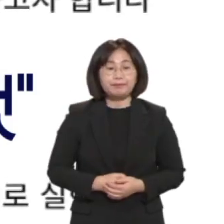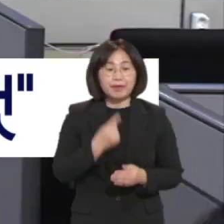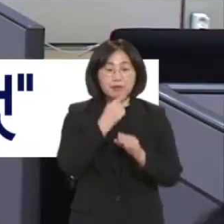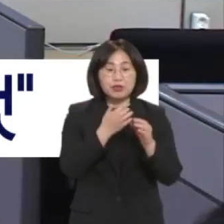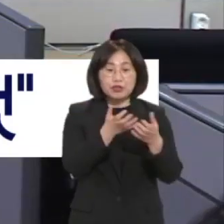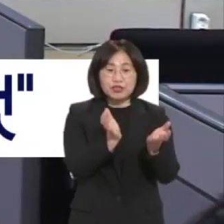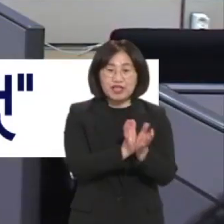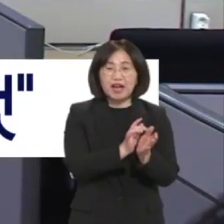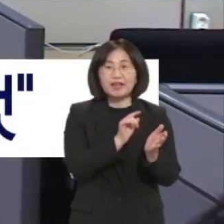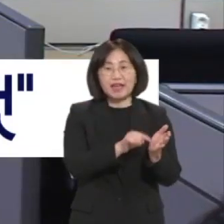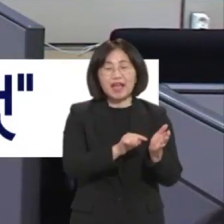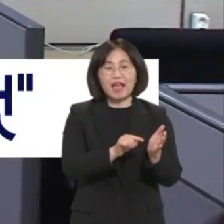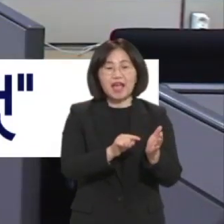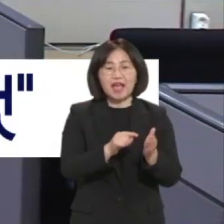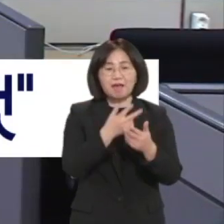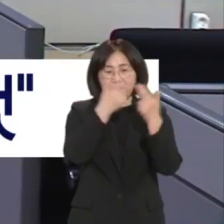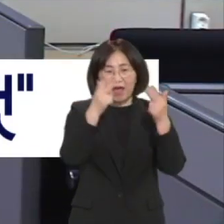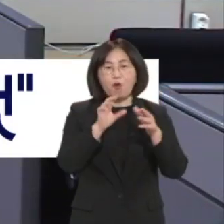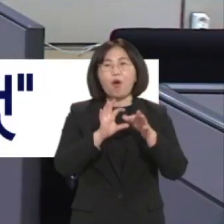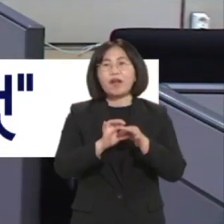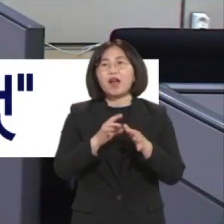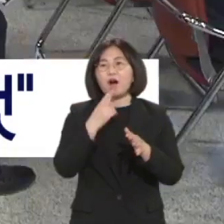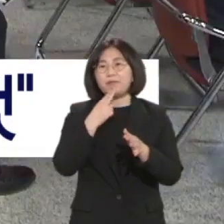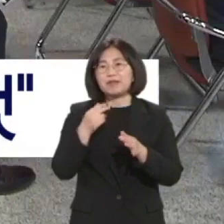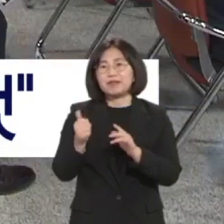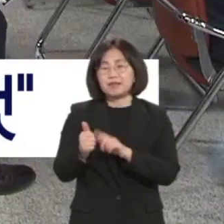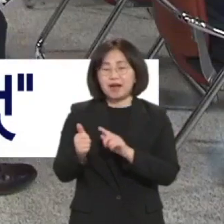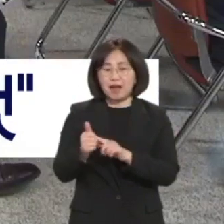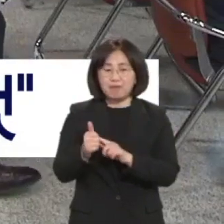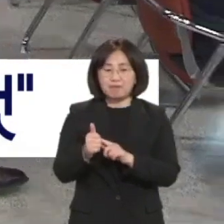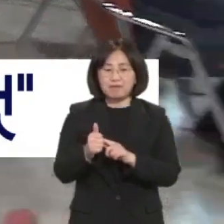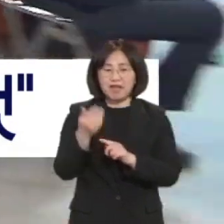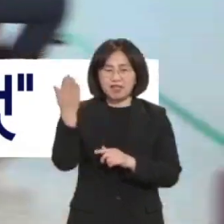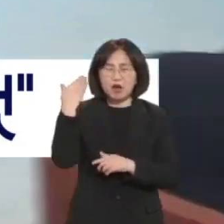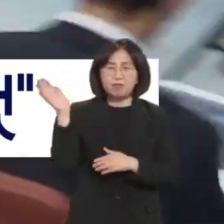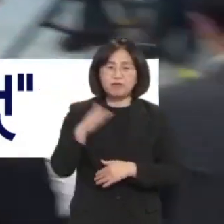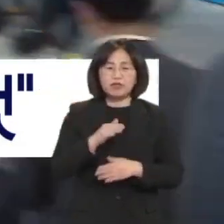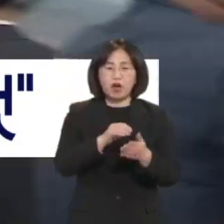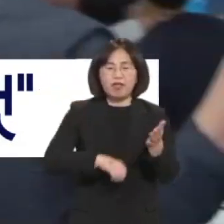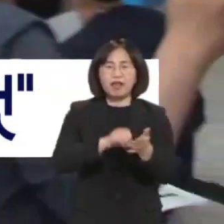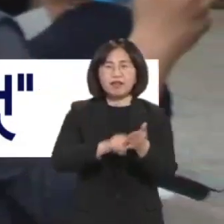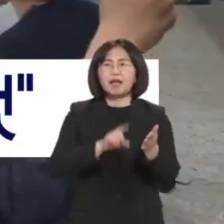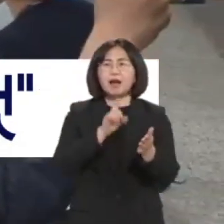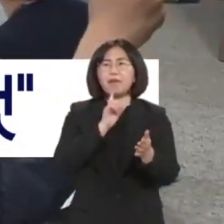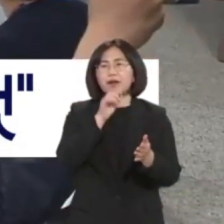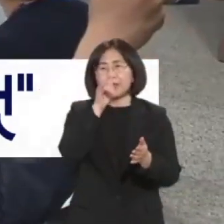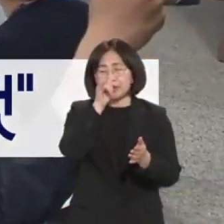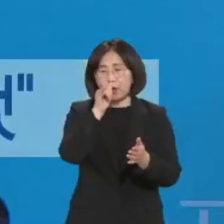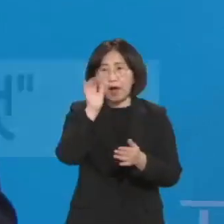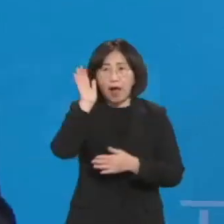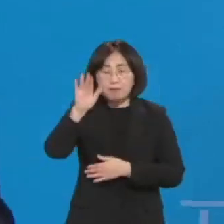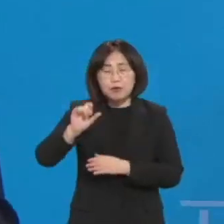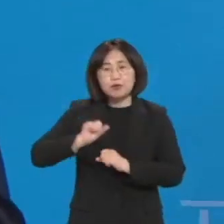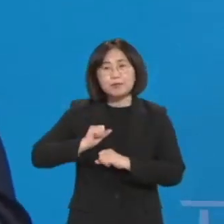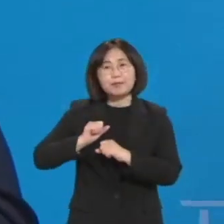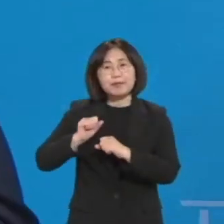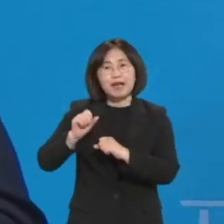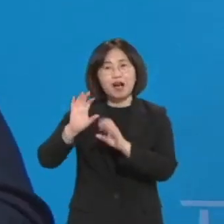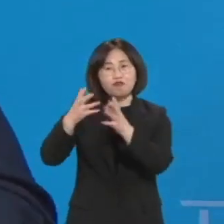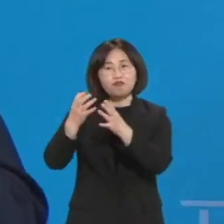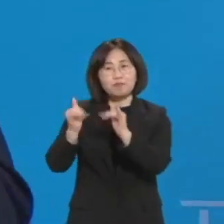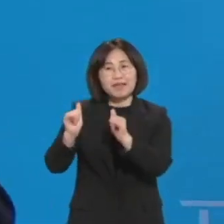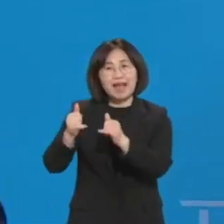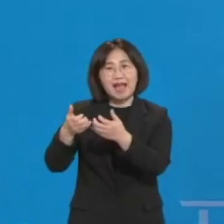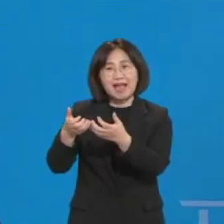대표적인 비명를 꼽히는 이의원은 탈당이 계속 제기되었으며 앞으로 국민의 힘에 입당할 가능성 높은 것으로